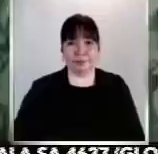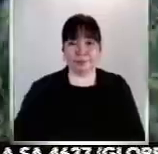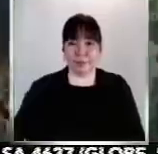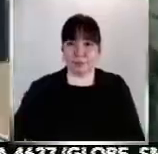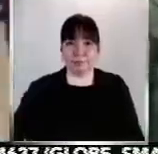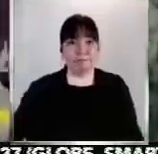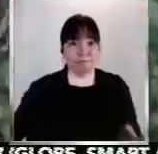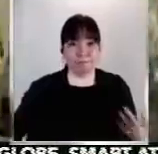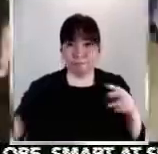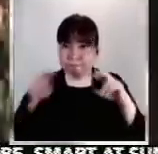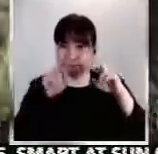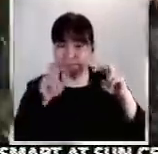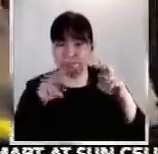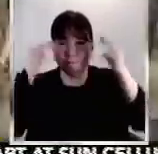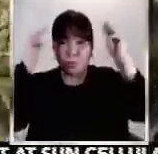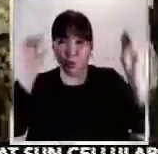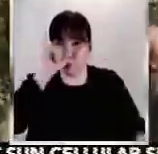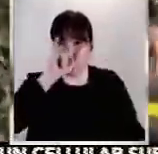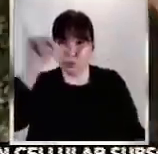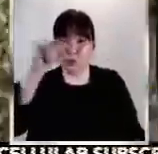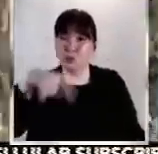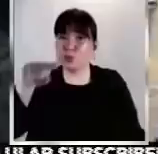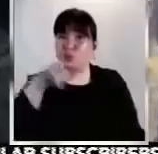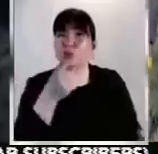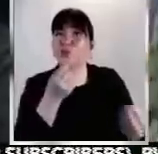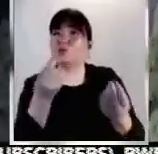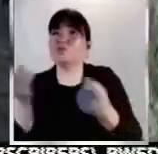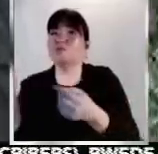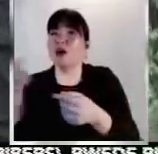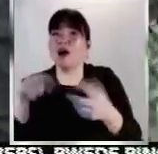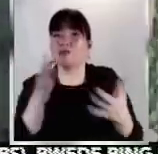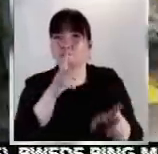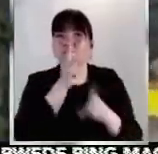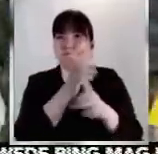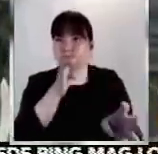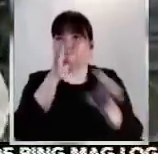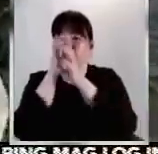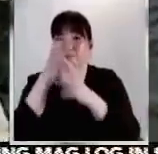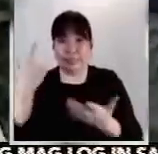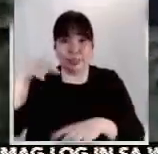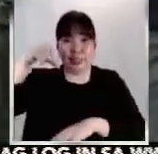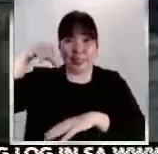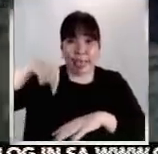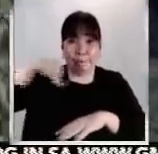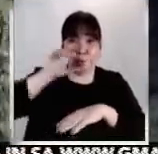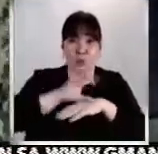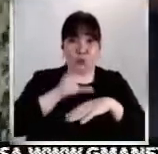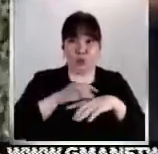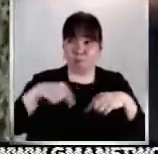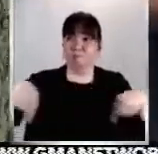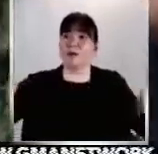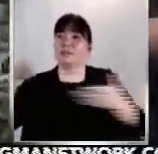Ininspeksyon ni Manila Mayor Isko Moreno ang pagpapatupad ng mga paghihigpit sa paligid ng Quiapo Church upang maiwasang magkaroon ng